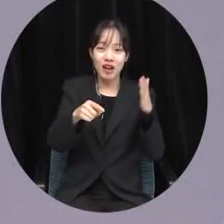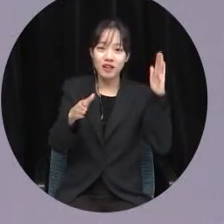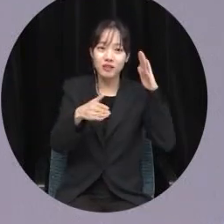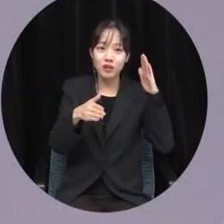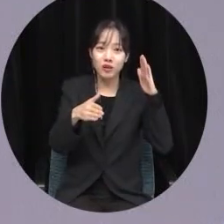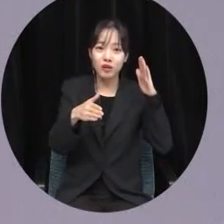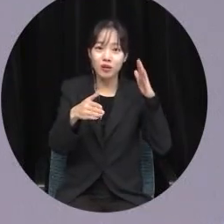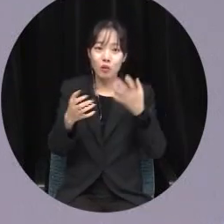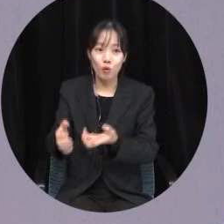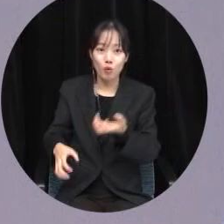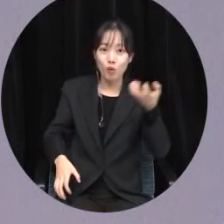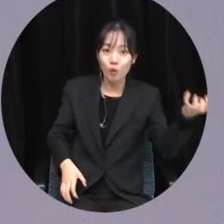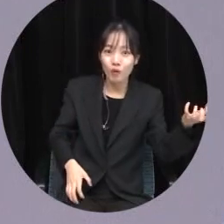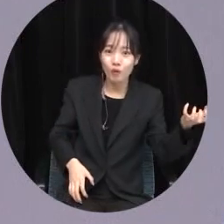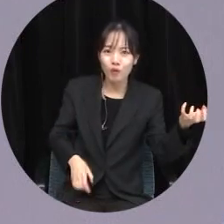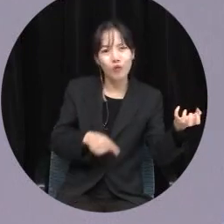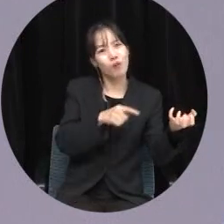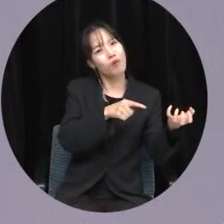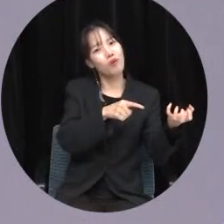가해 학생들에게